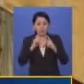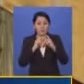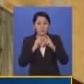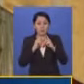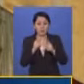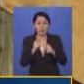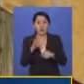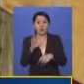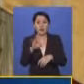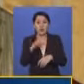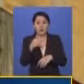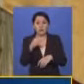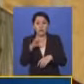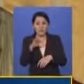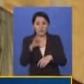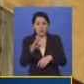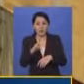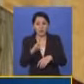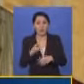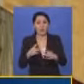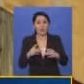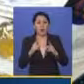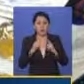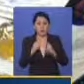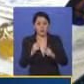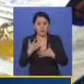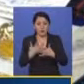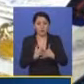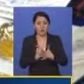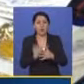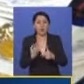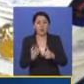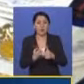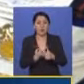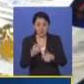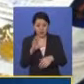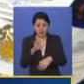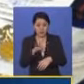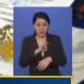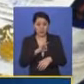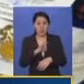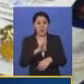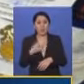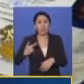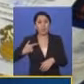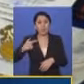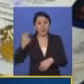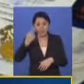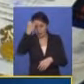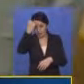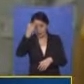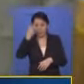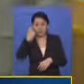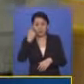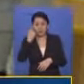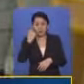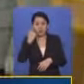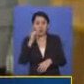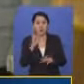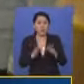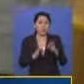болған офицерлер мен сержанттар бұл наградаларға лайық. Атақтар, медальдар, төс белгілер, грамоталар және алғыс хаттар